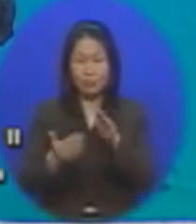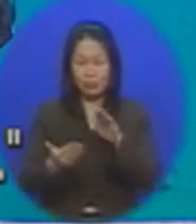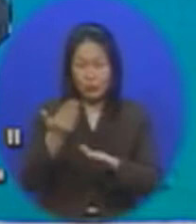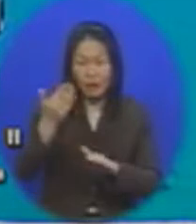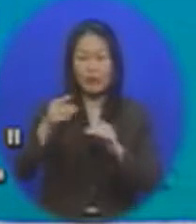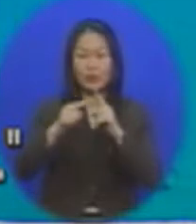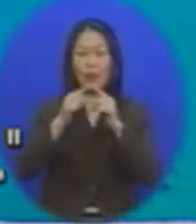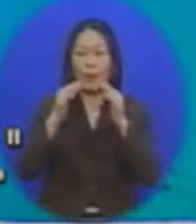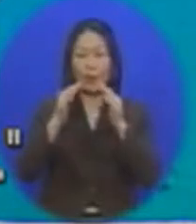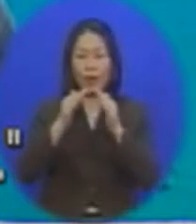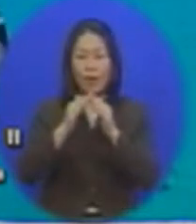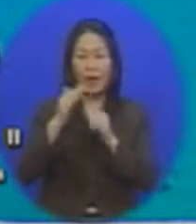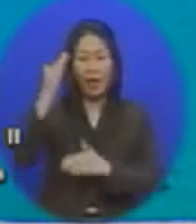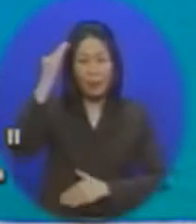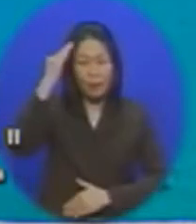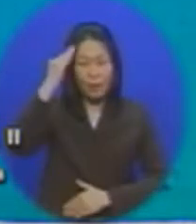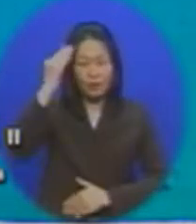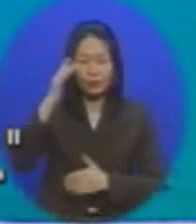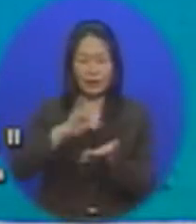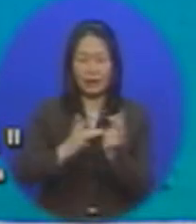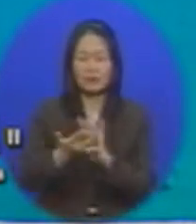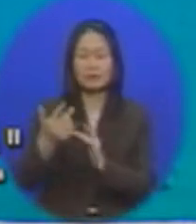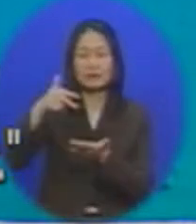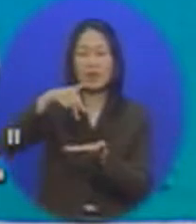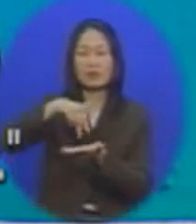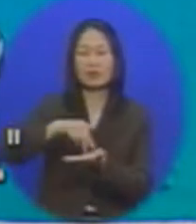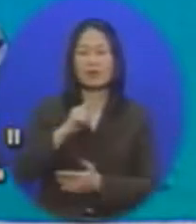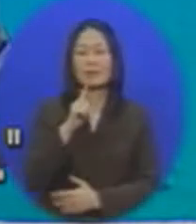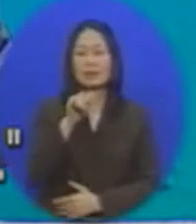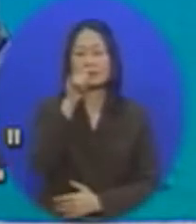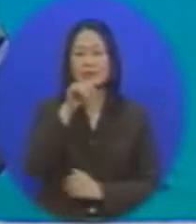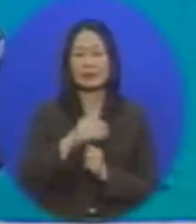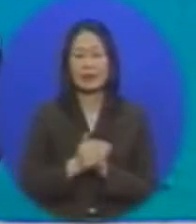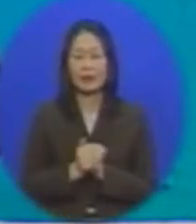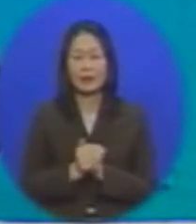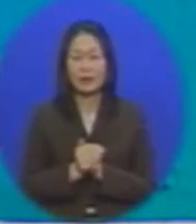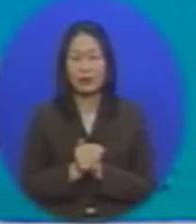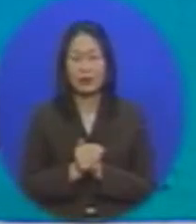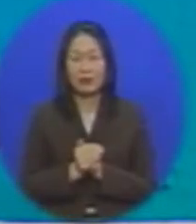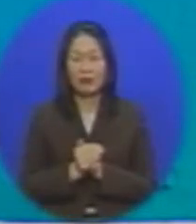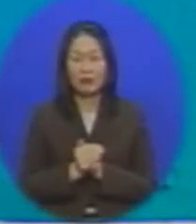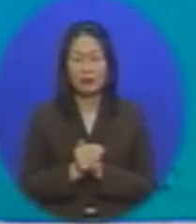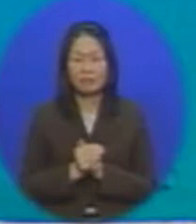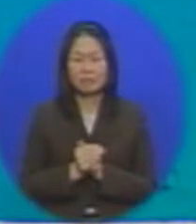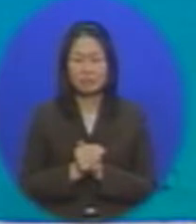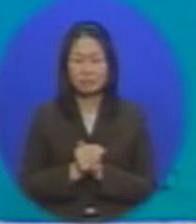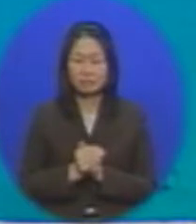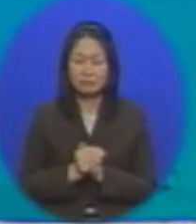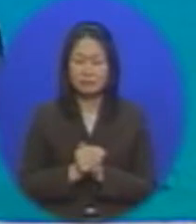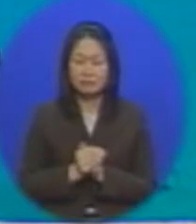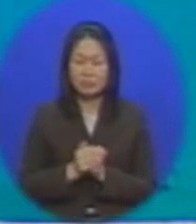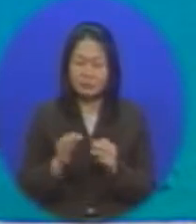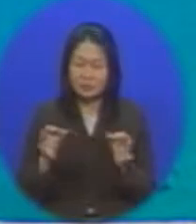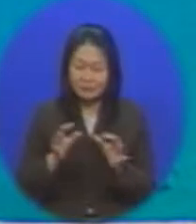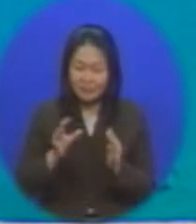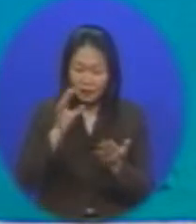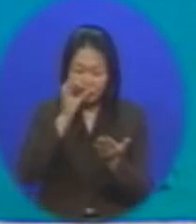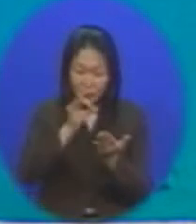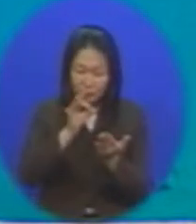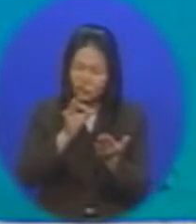머리로 예수님을 세우셨다 그랬는데 얼핏 보기에는 잘 이해가